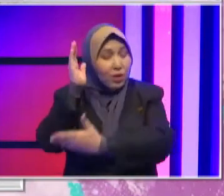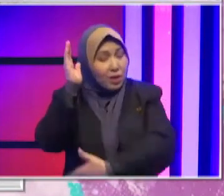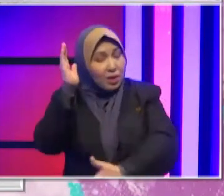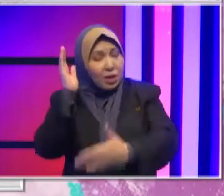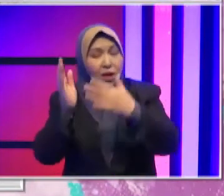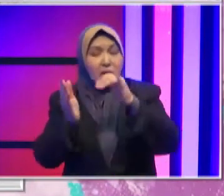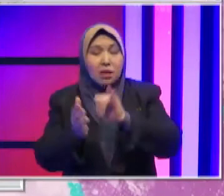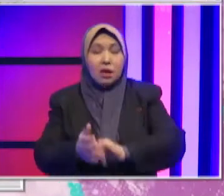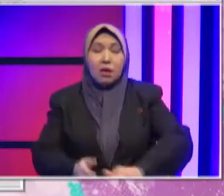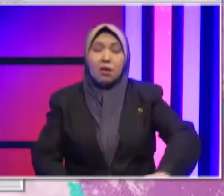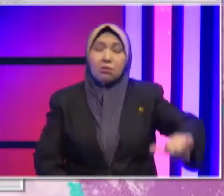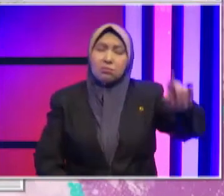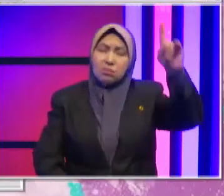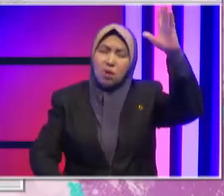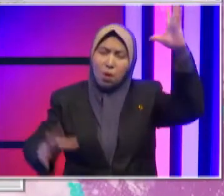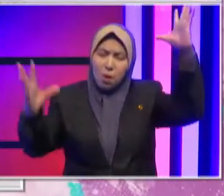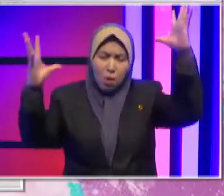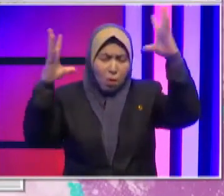أهلكناها